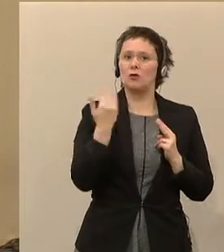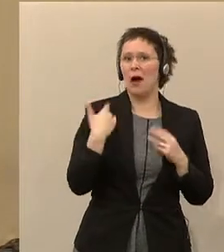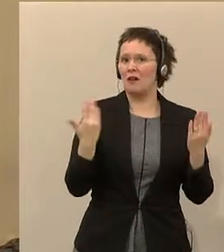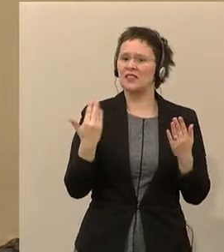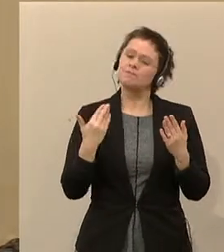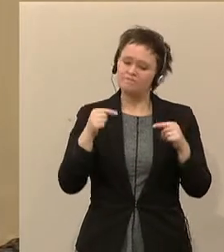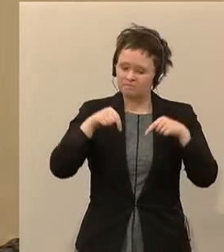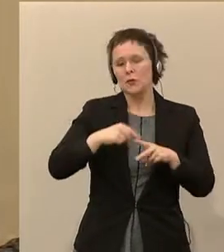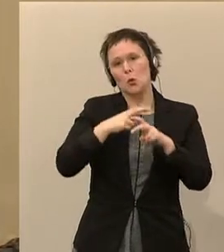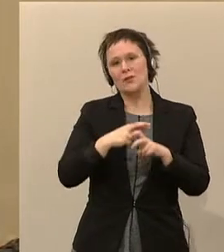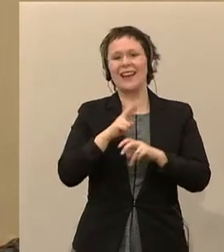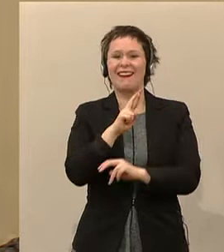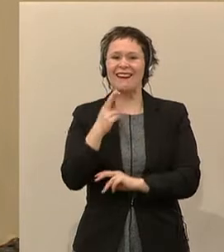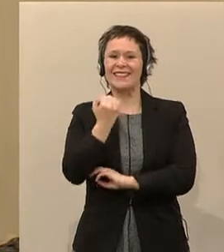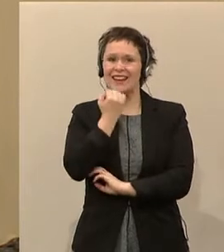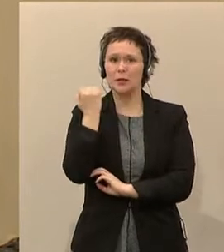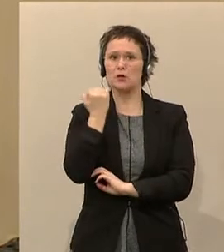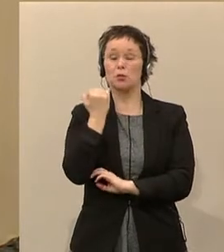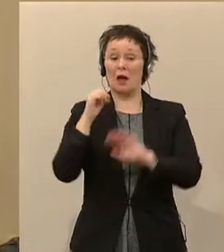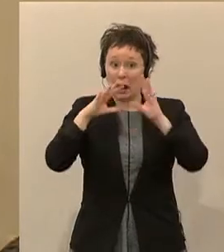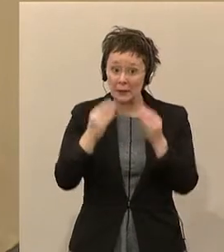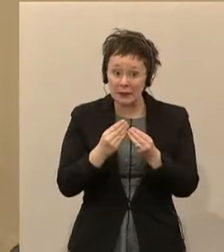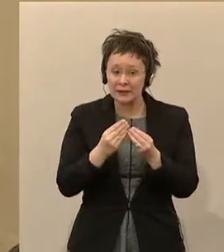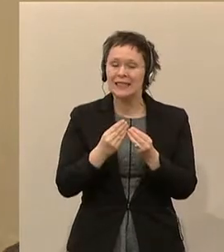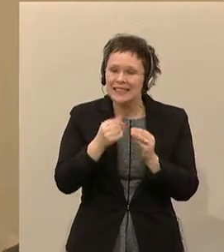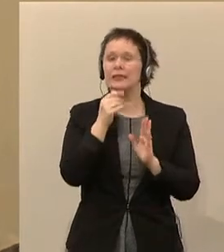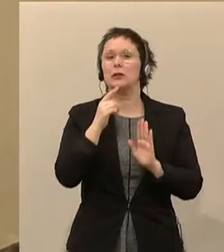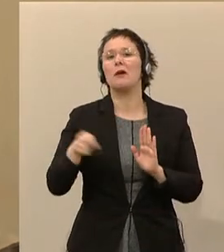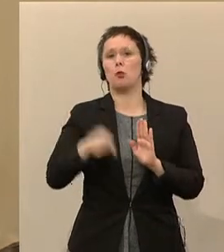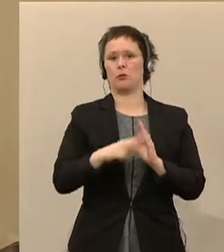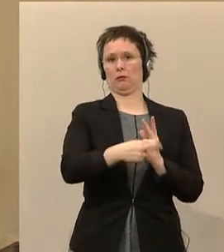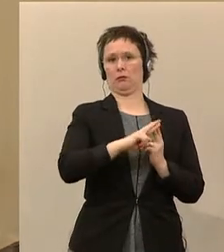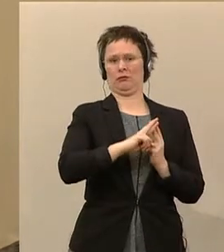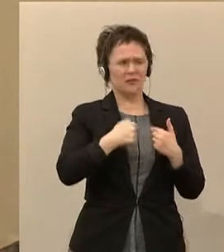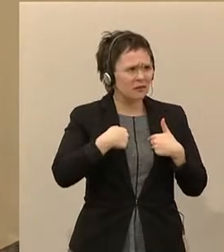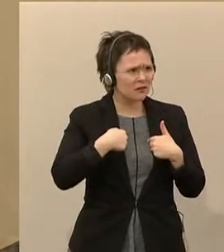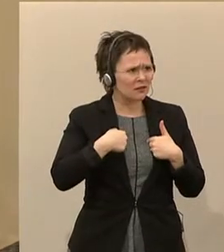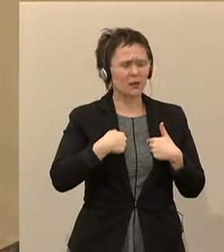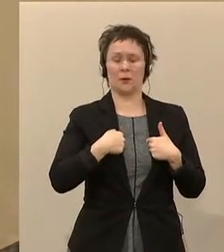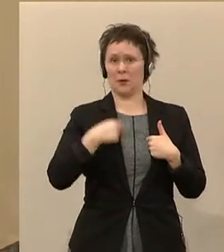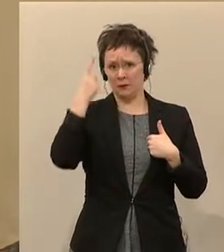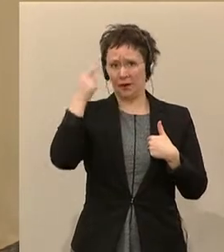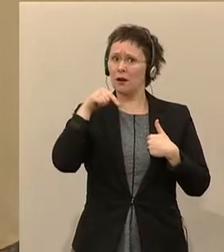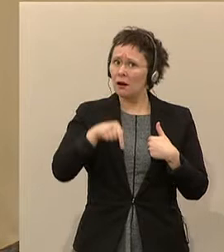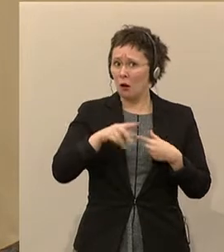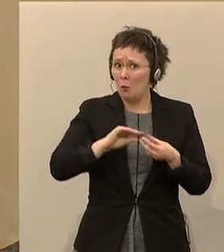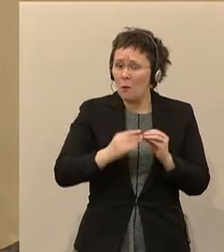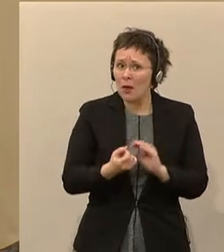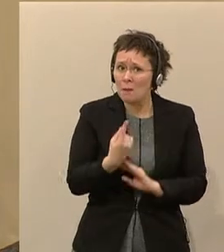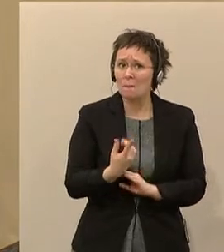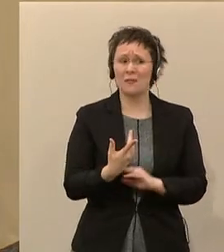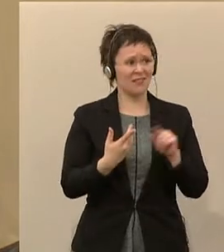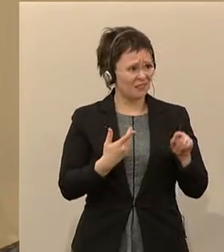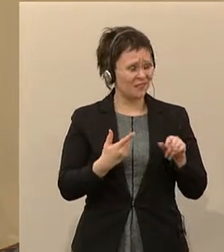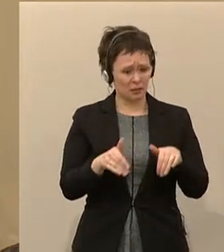per se nicht verboten ist. Und da ist für mich schon die Wurzel des Problems, nämlich sich hier darauf auf die Position